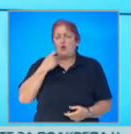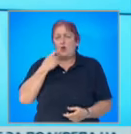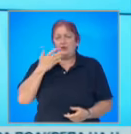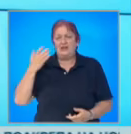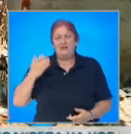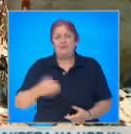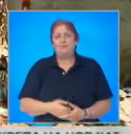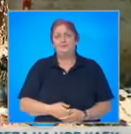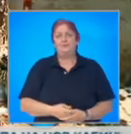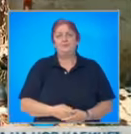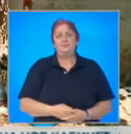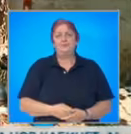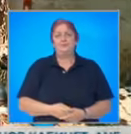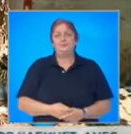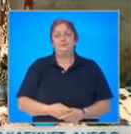от години.